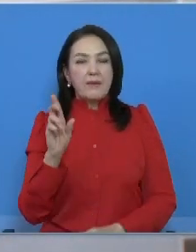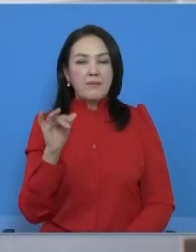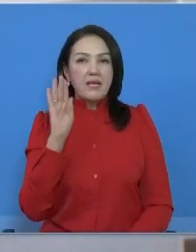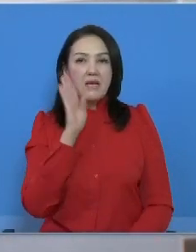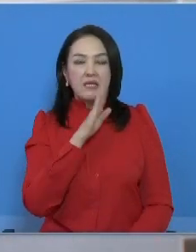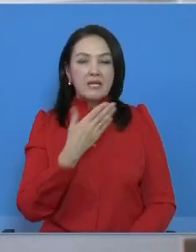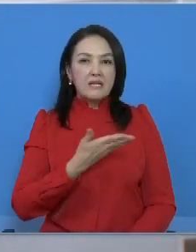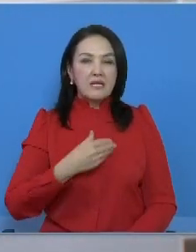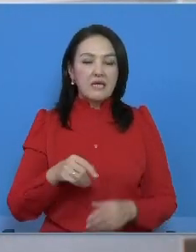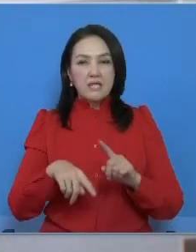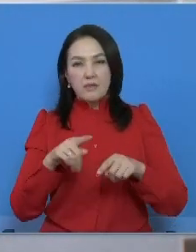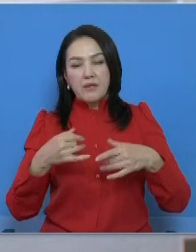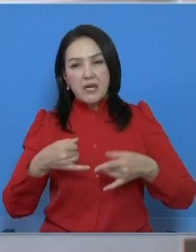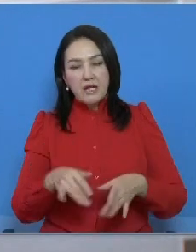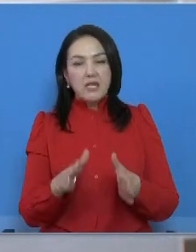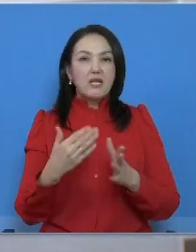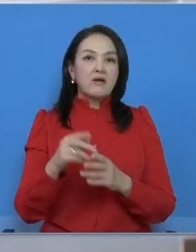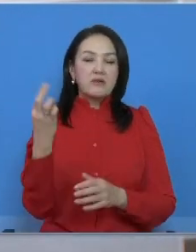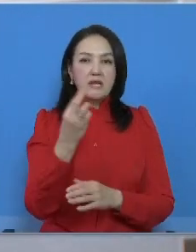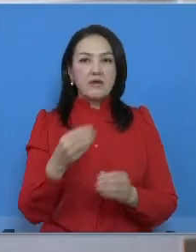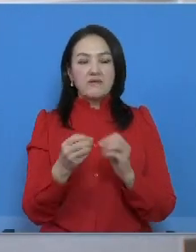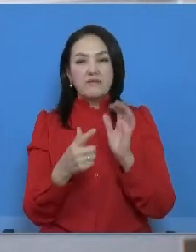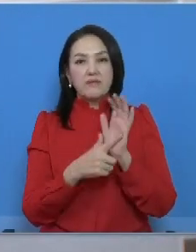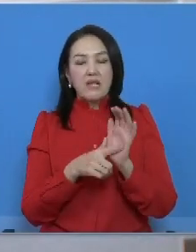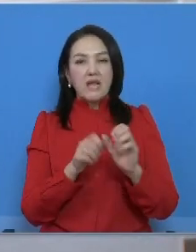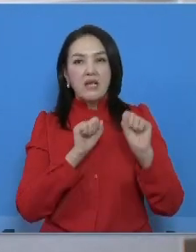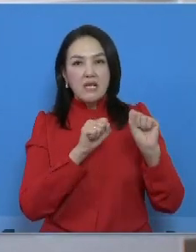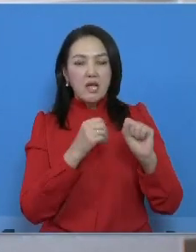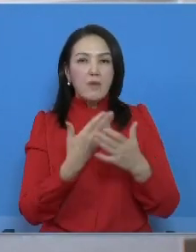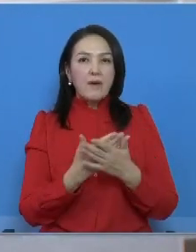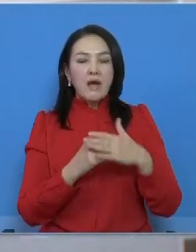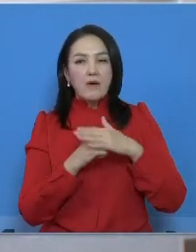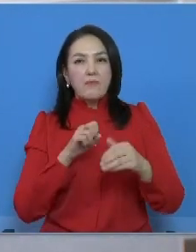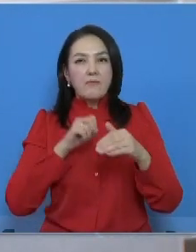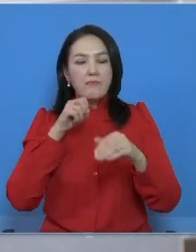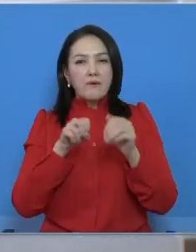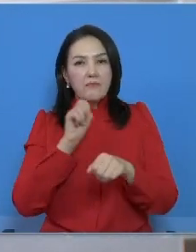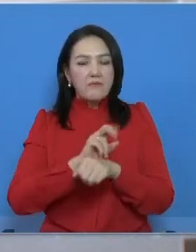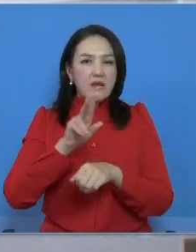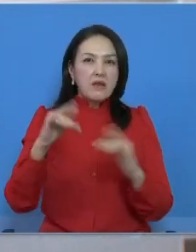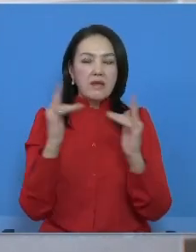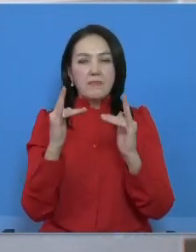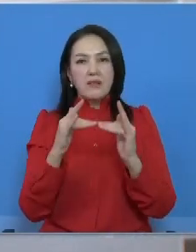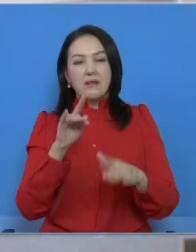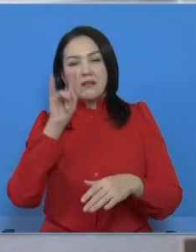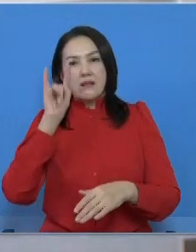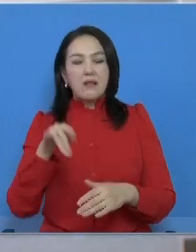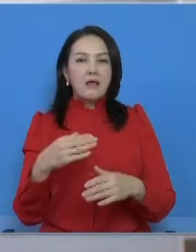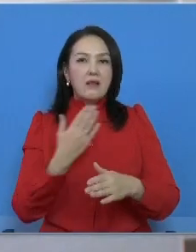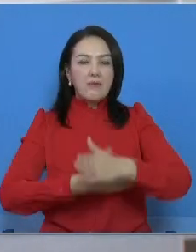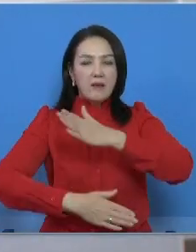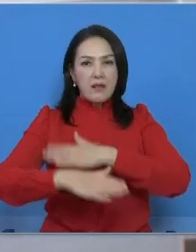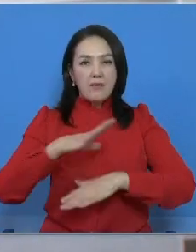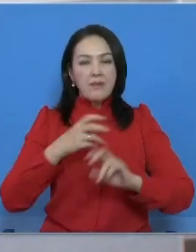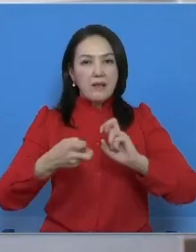А наша Землячка родилась шелкари в 17 лет защищаясь от насилия выпрыгнула из окна общежития и стала инвалидом но